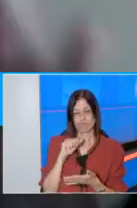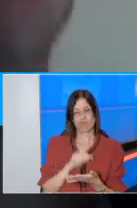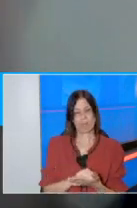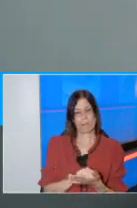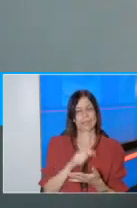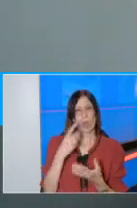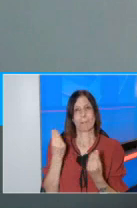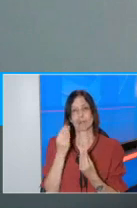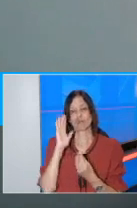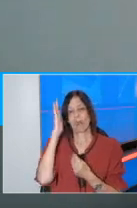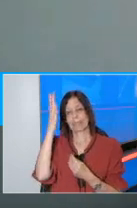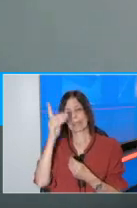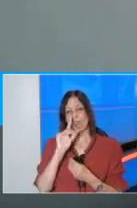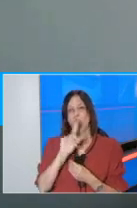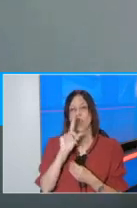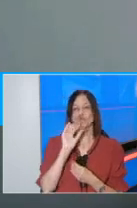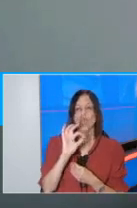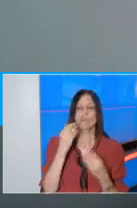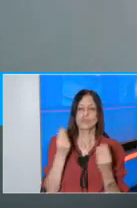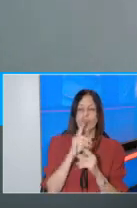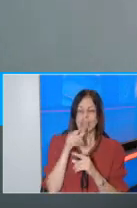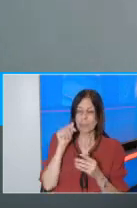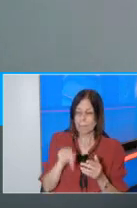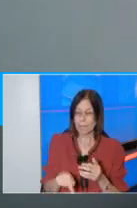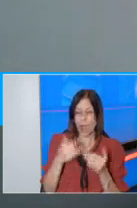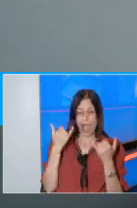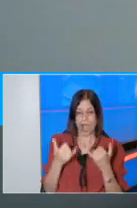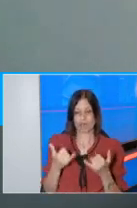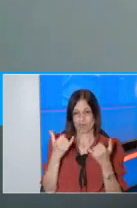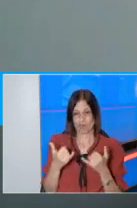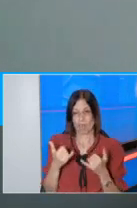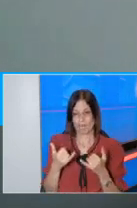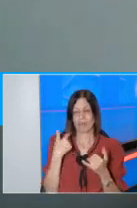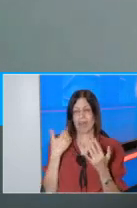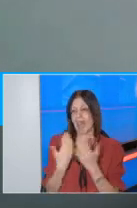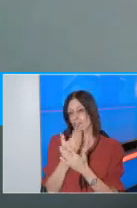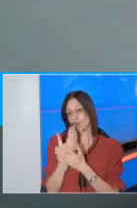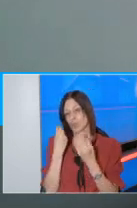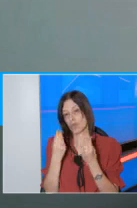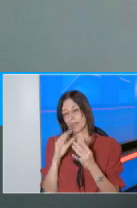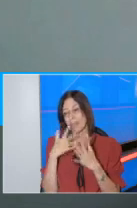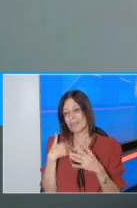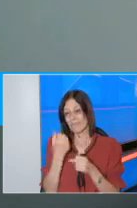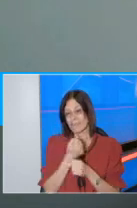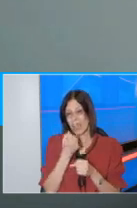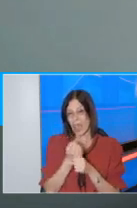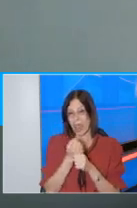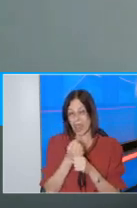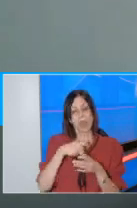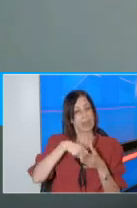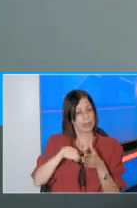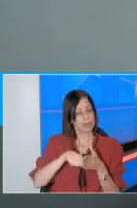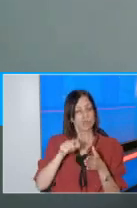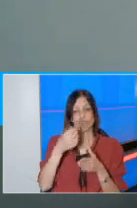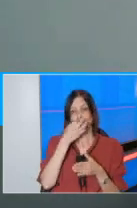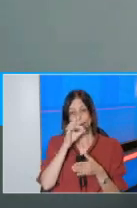משהו עתידי, וזה לא משהו של מישהו אחר, זה כאן ועכשיו, וזה עלינו, כשהחדשות הטובות הן שאם אנחנו נפעל לתיקון, זה